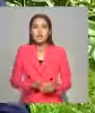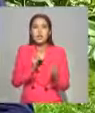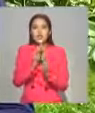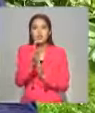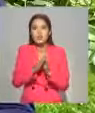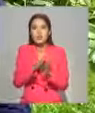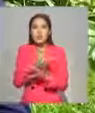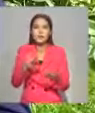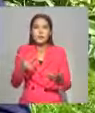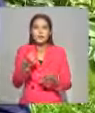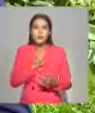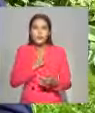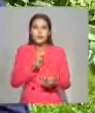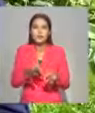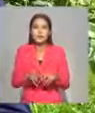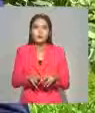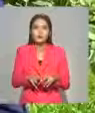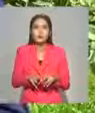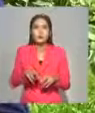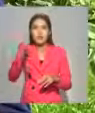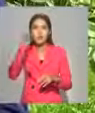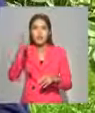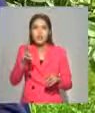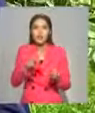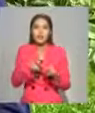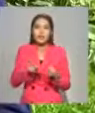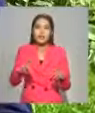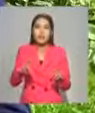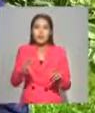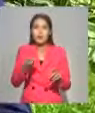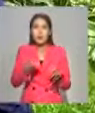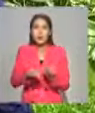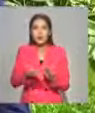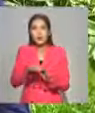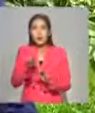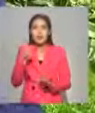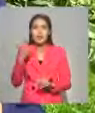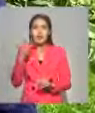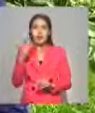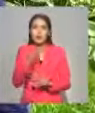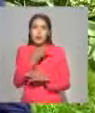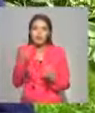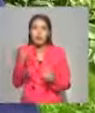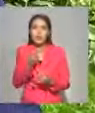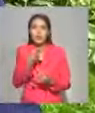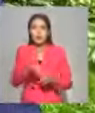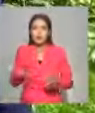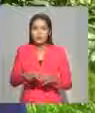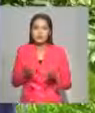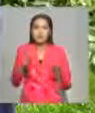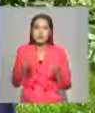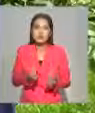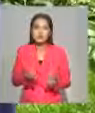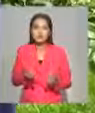Өкінішке орай қазір біздің жерімізді не перспективін жасады осы деп қойған. Ол деген олай емес, біздер оны соны нетіп